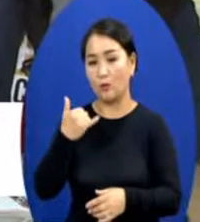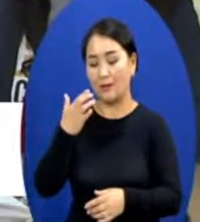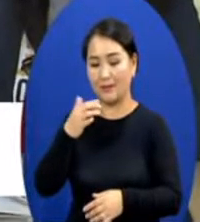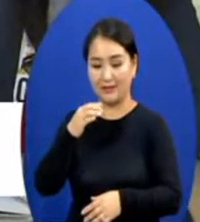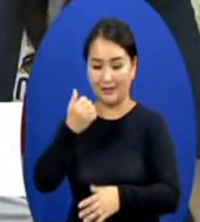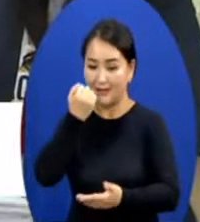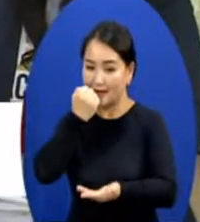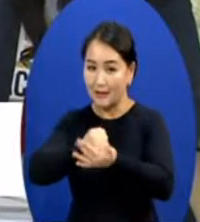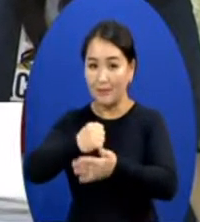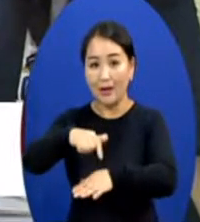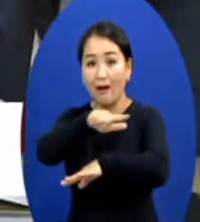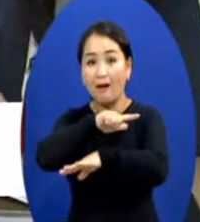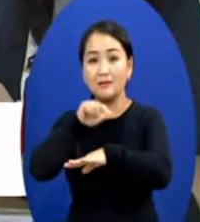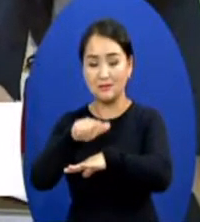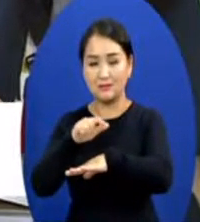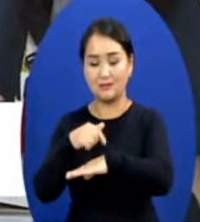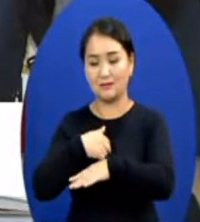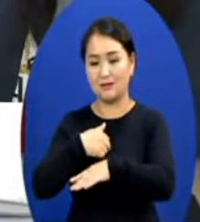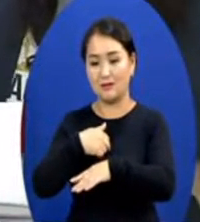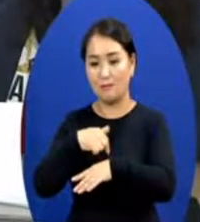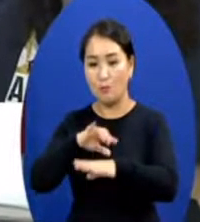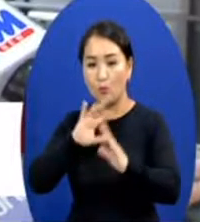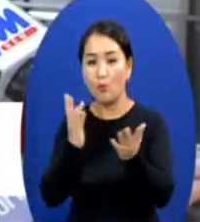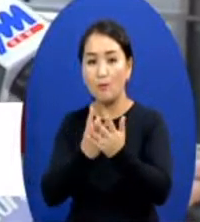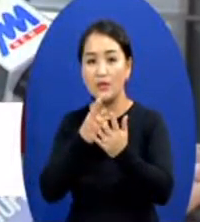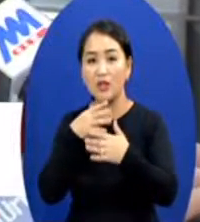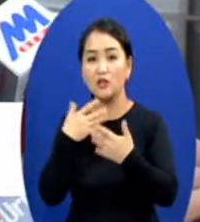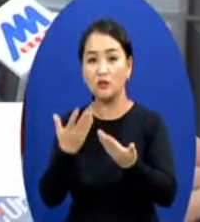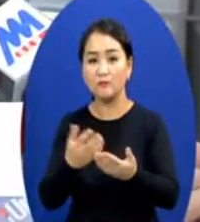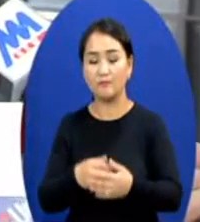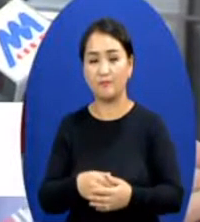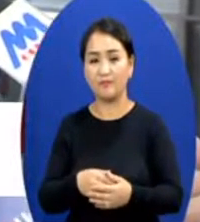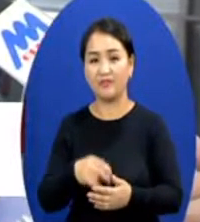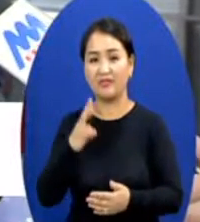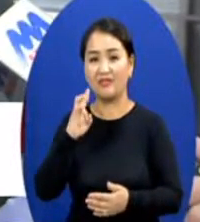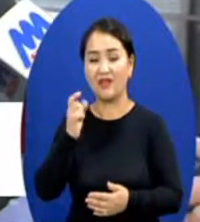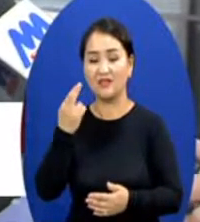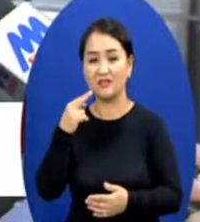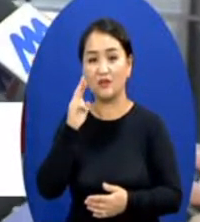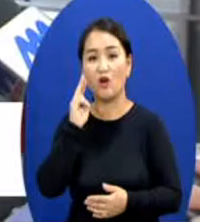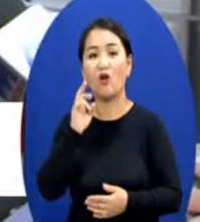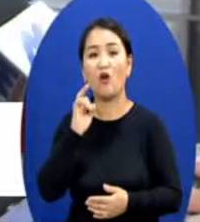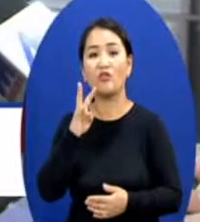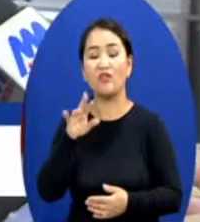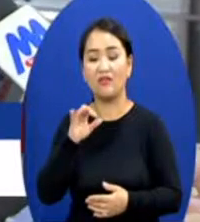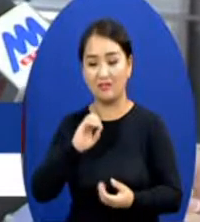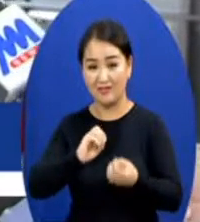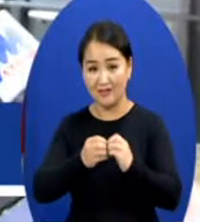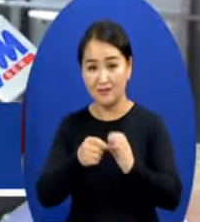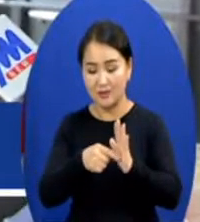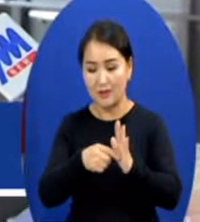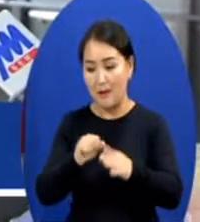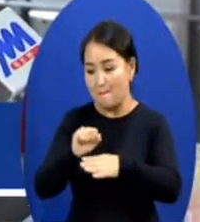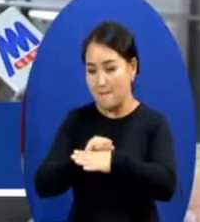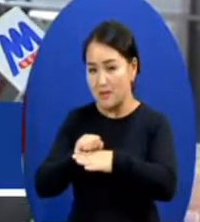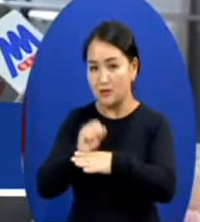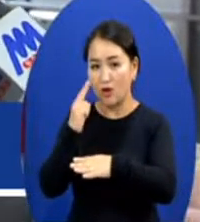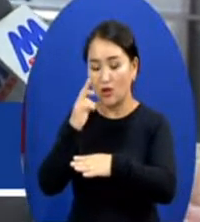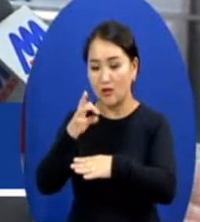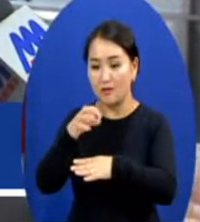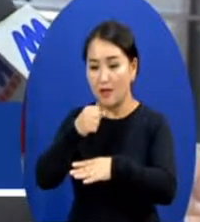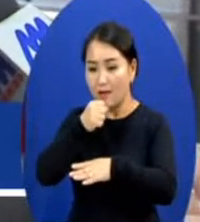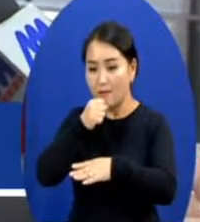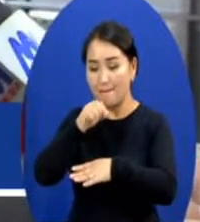засаг даргын хамгийн газар нэгдсэн байдлаар хүргэж байх юм байна. Нэгдсэн контентуудыг хийж байгаа. Энэ контент бэлэн бэлтгэсэн контентуудыг